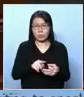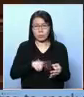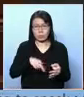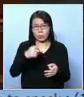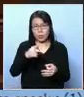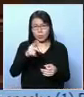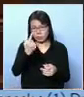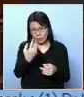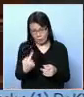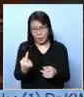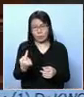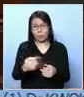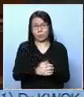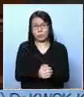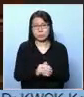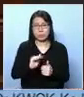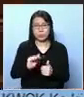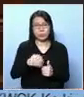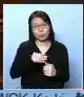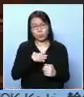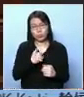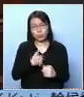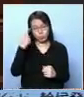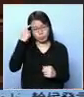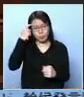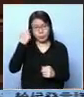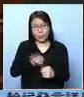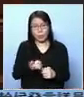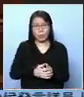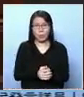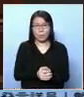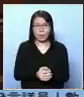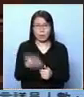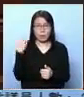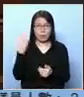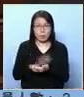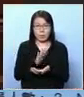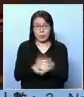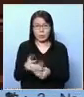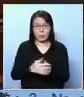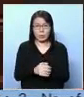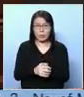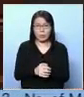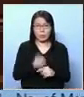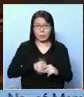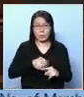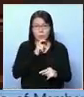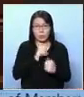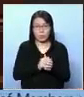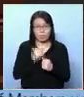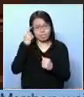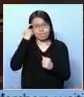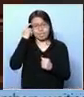邝振宇那个，我觉得他那个是最 sensible， 是这么多年来稍微这个是有